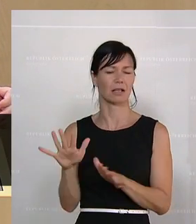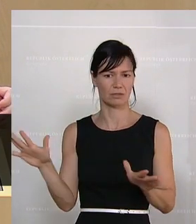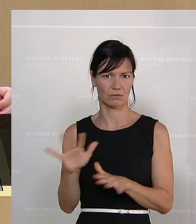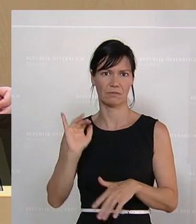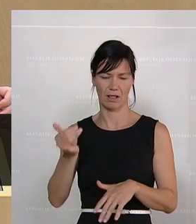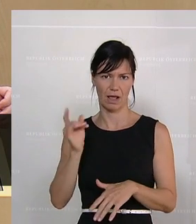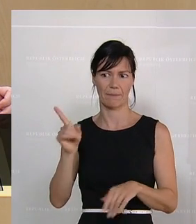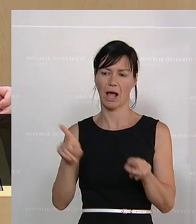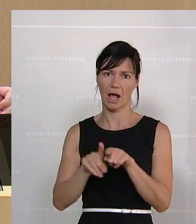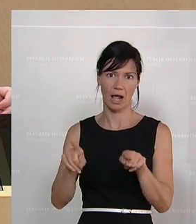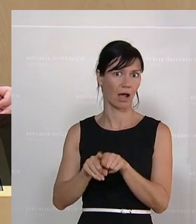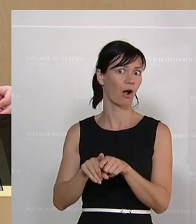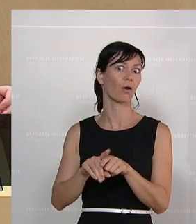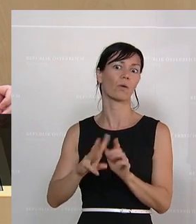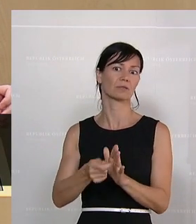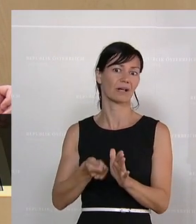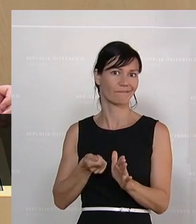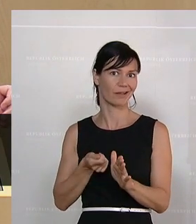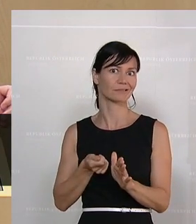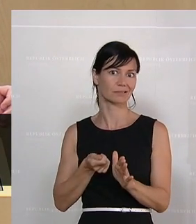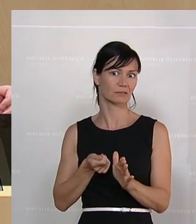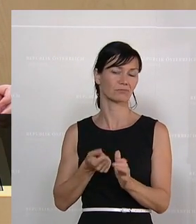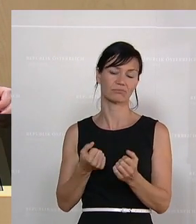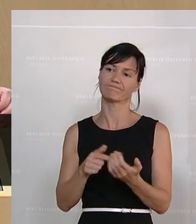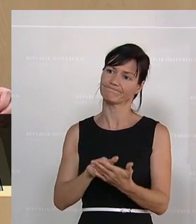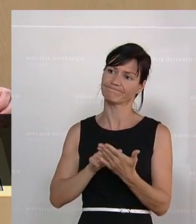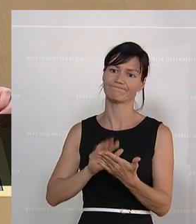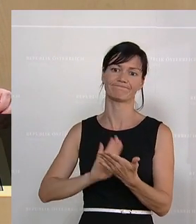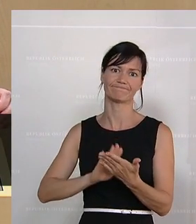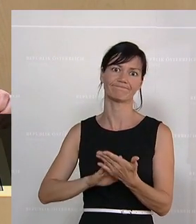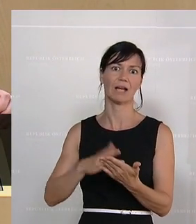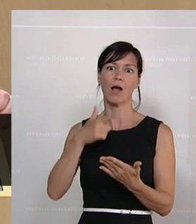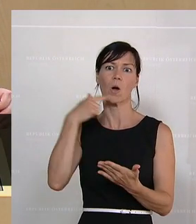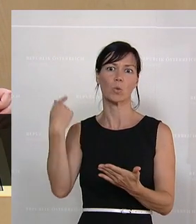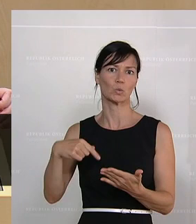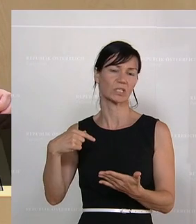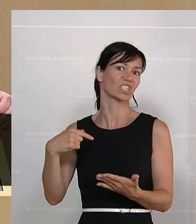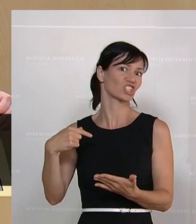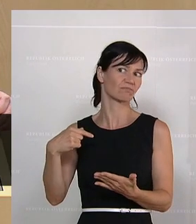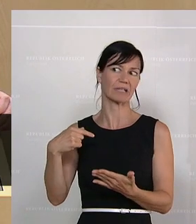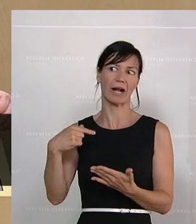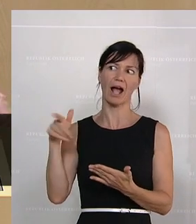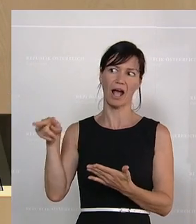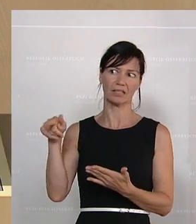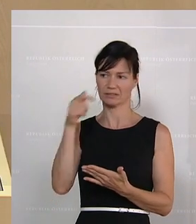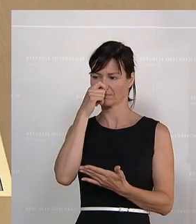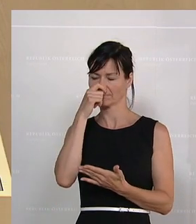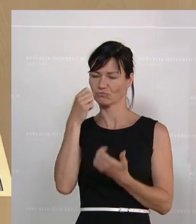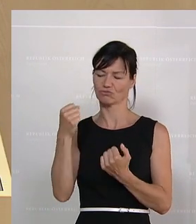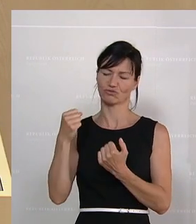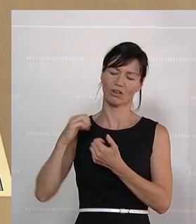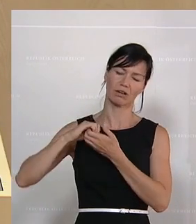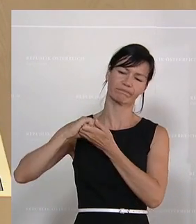uns auch die schmerzhaften folgen unserer großen abhängigkeit von russischem gas vor augen führt auf die